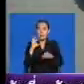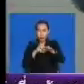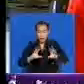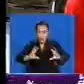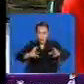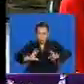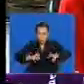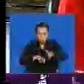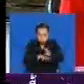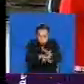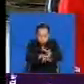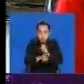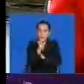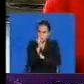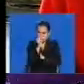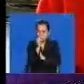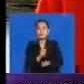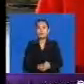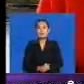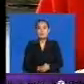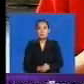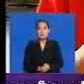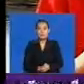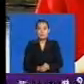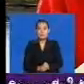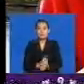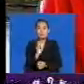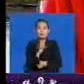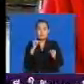นการทรงตัวนี่ดีเยี่ยมจริงๆนะครับแล้วก็ข้อ